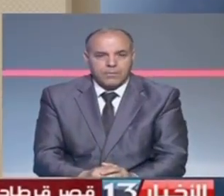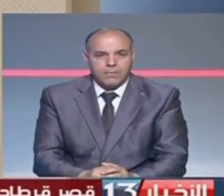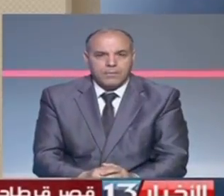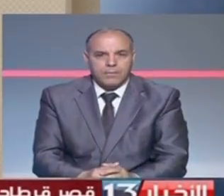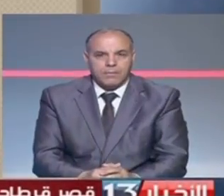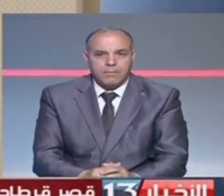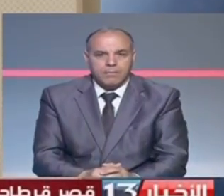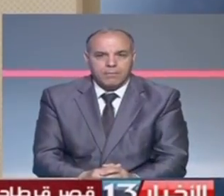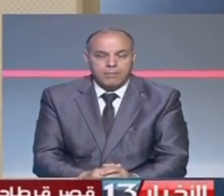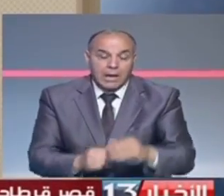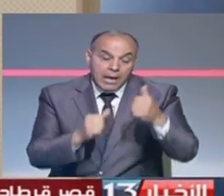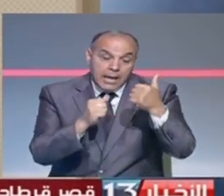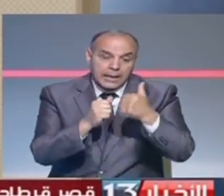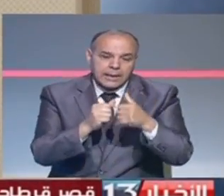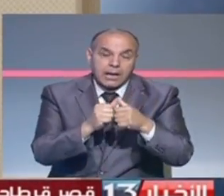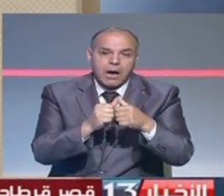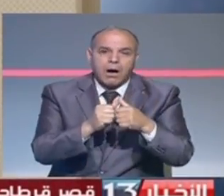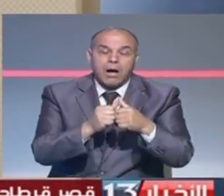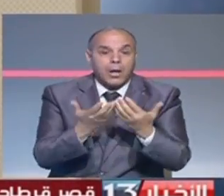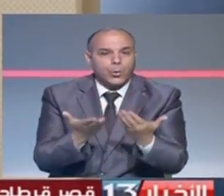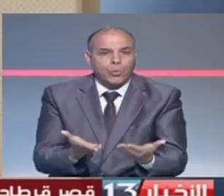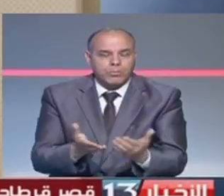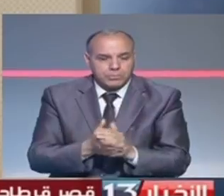في هذه الذكرى اليوم